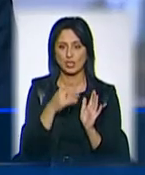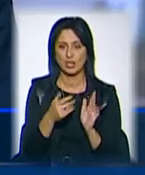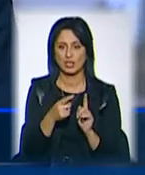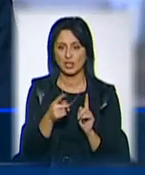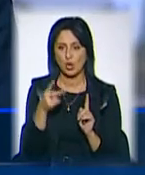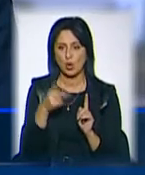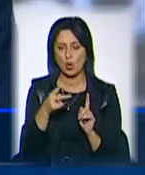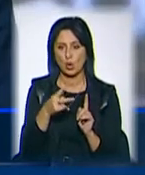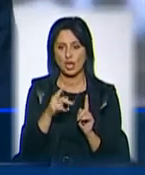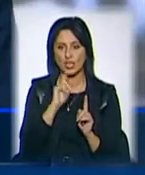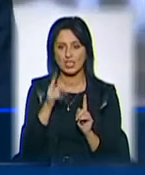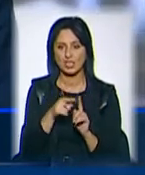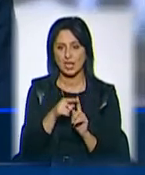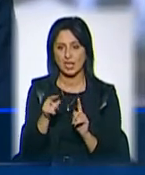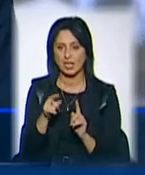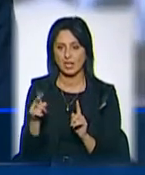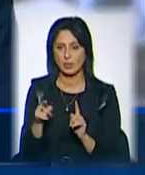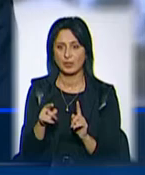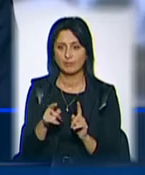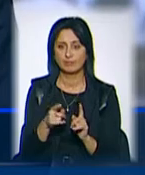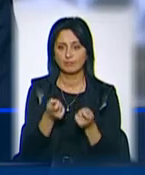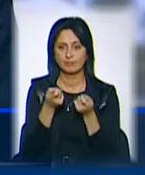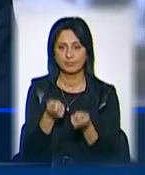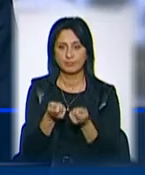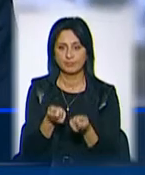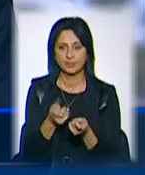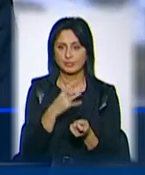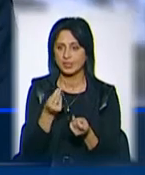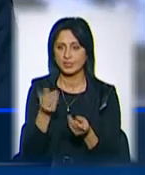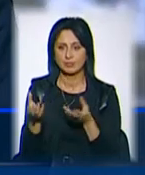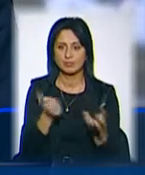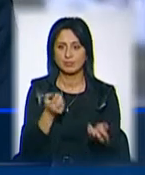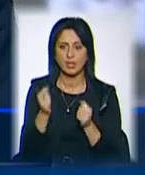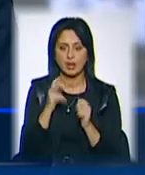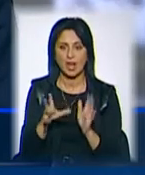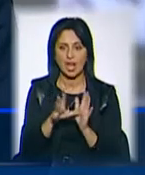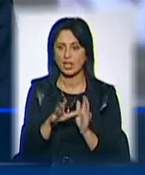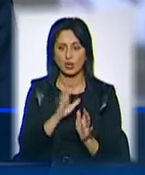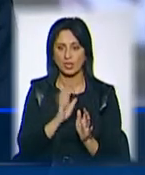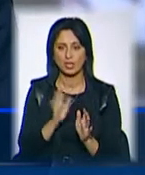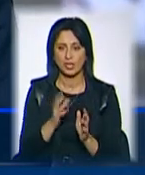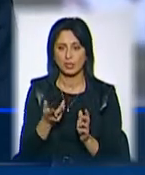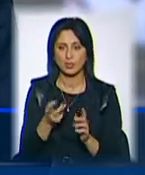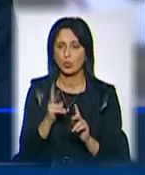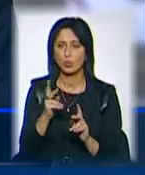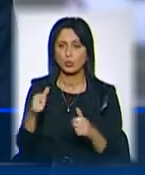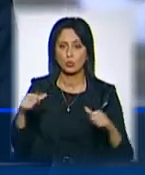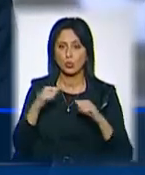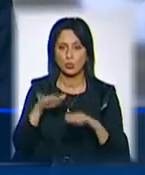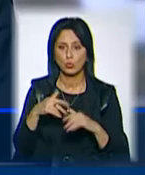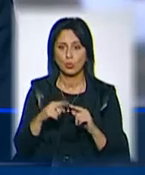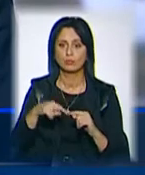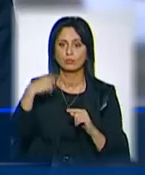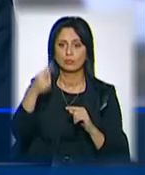ბოლოს, 2000-იანების დასაწყისში, როდესაც საკმაოდ მცირე იყო ინვესტიციები ენერგეტიკის სფეროში. აქედან გამომდინარე, ჩვენ